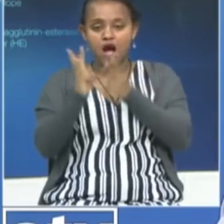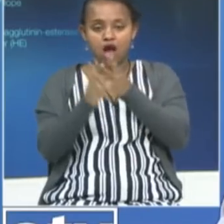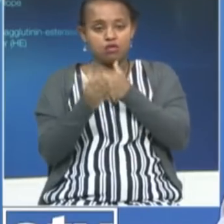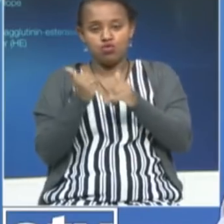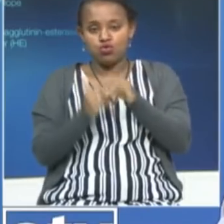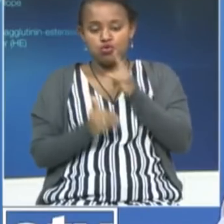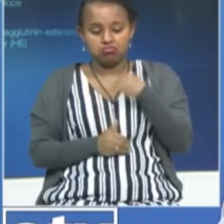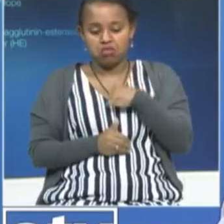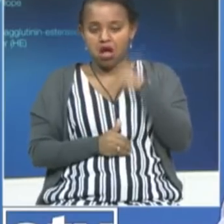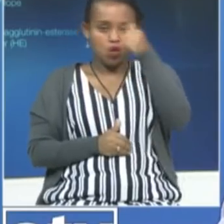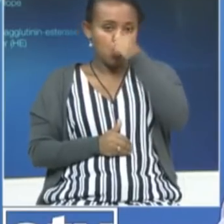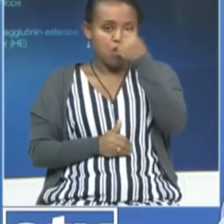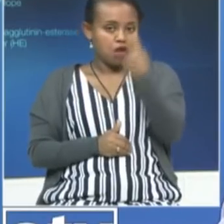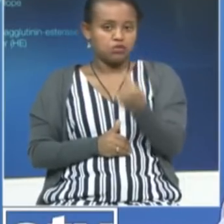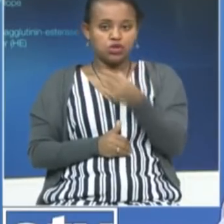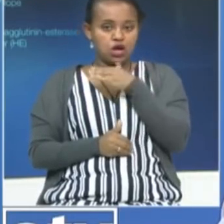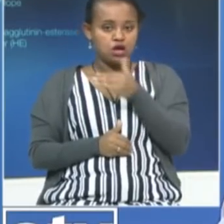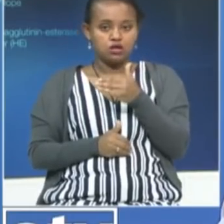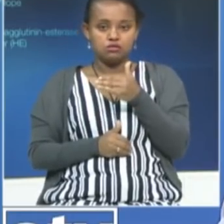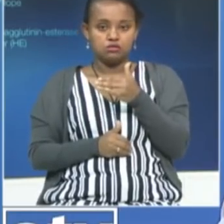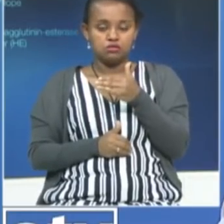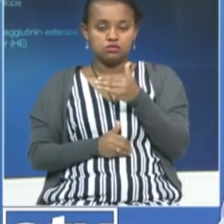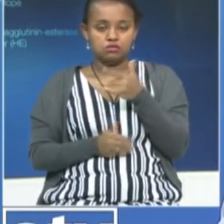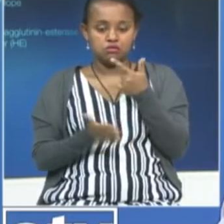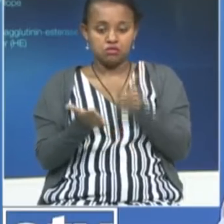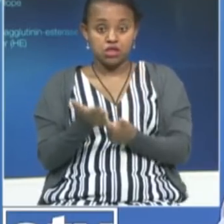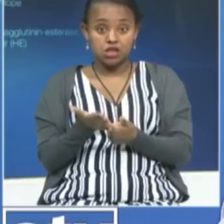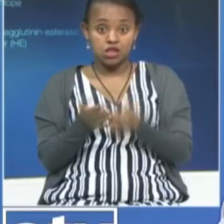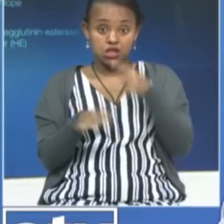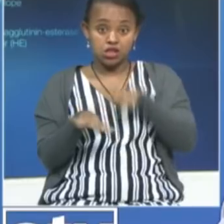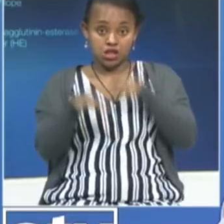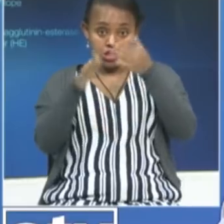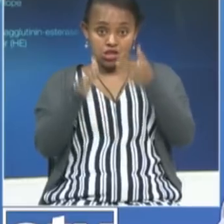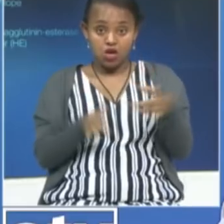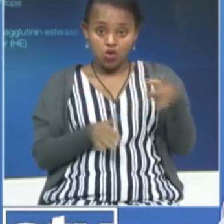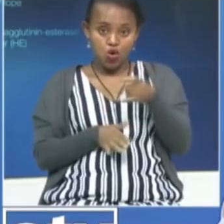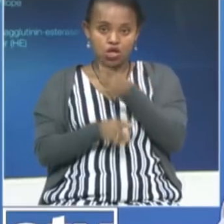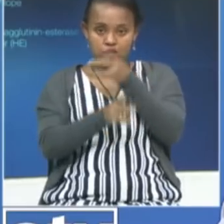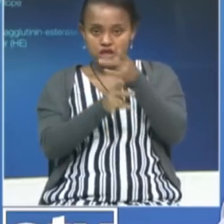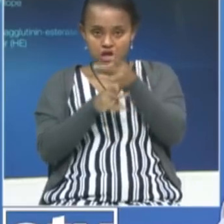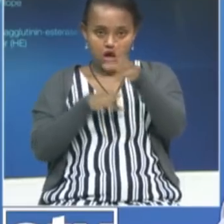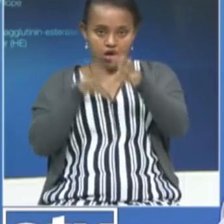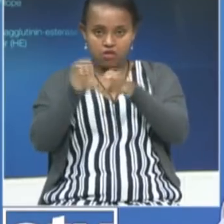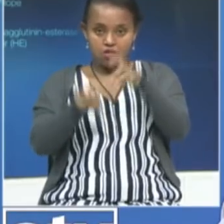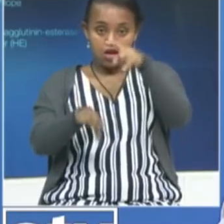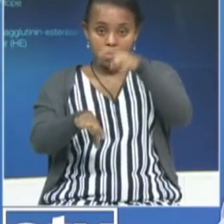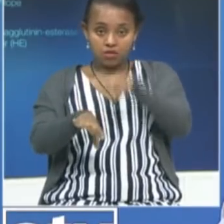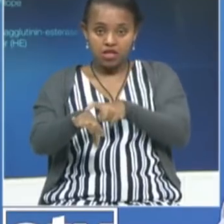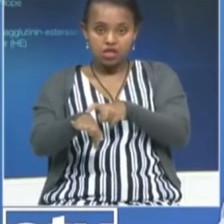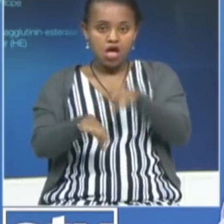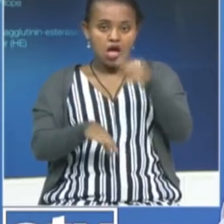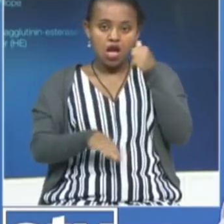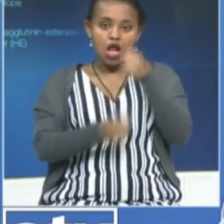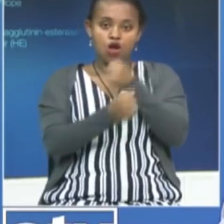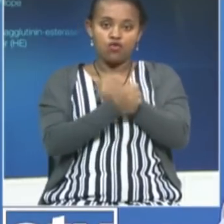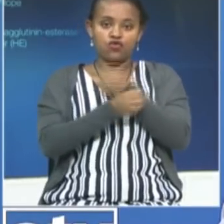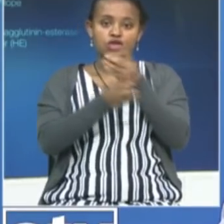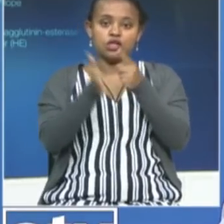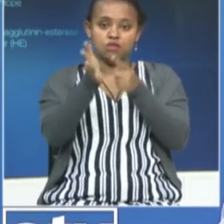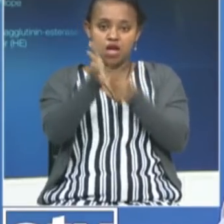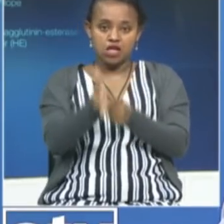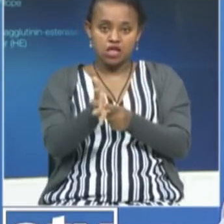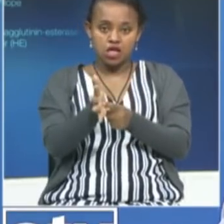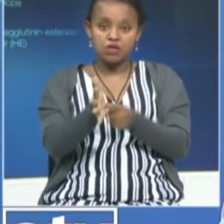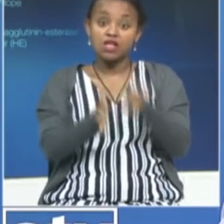ለእኛ ብቻ ለኢትዮጵያውያን የመጣ ነገር አይደለም። በዚህ ጊዜያዊ የሆነ ጥንቃቄ በምናደርግበት ጊዜ ለሌላው ፍቅር